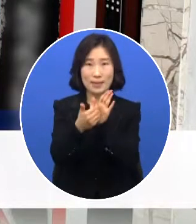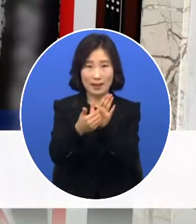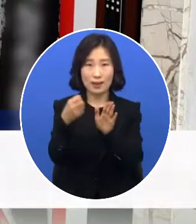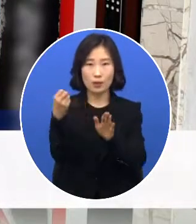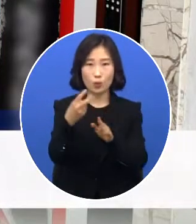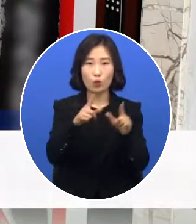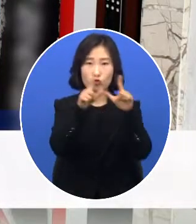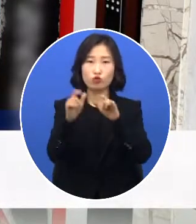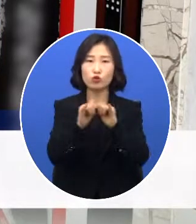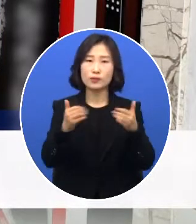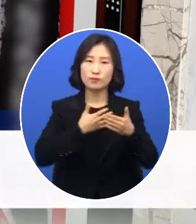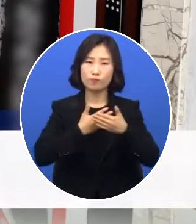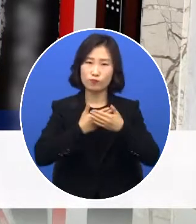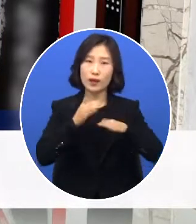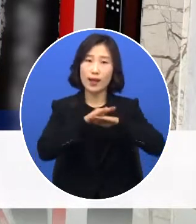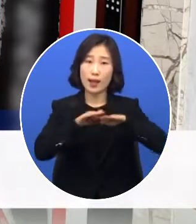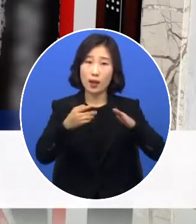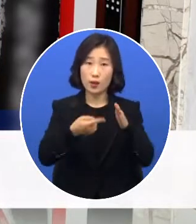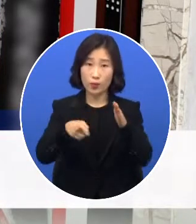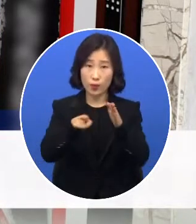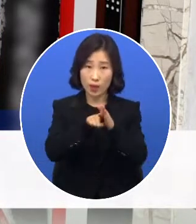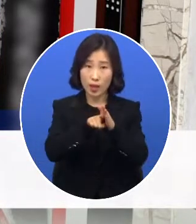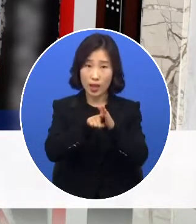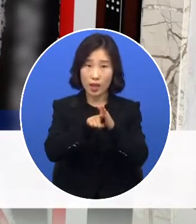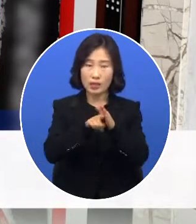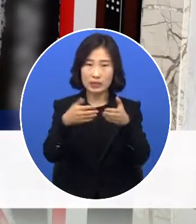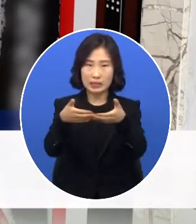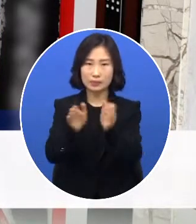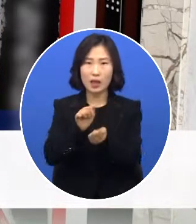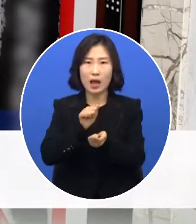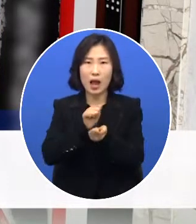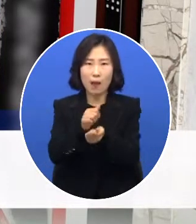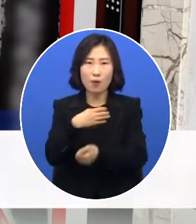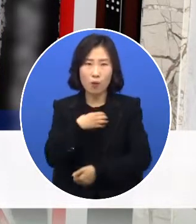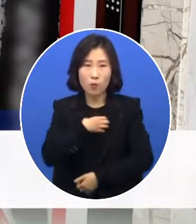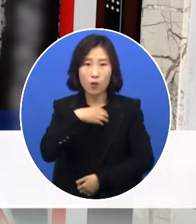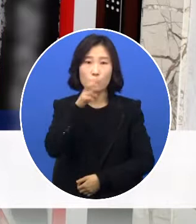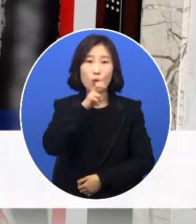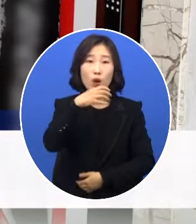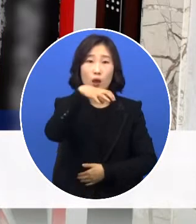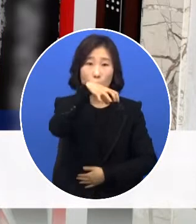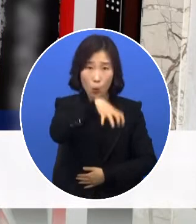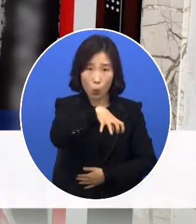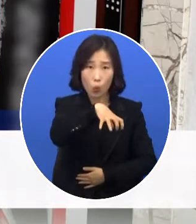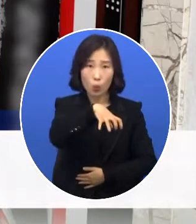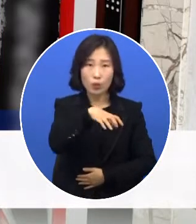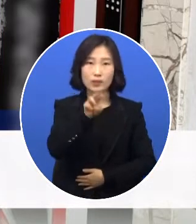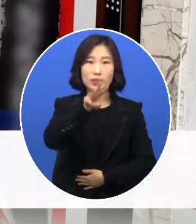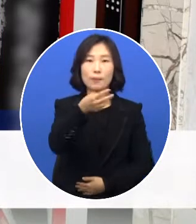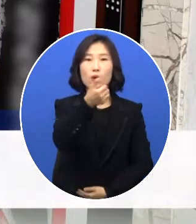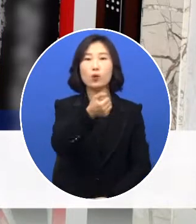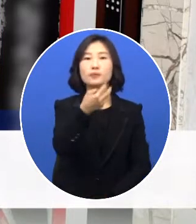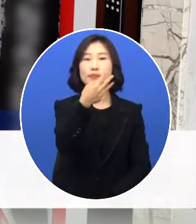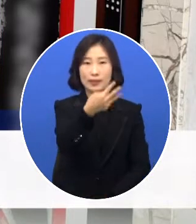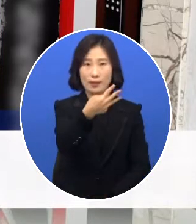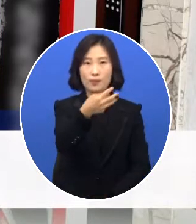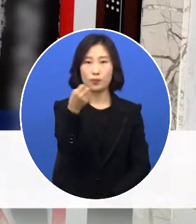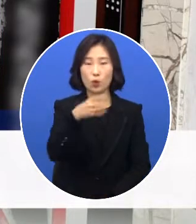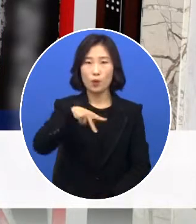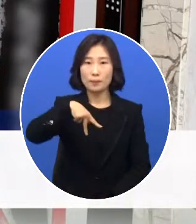확산 방지와 주민 불안감 해소를 위해 중랑구가 집단 감염에 취약한 노래연습장